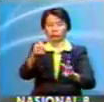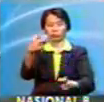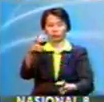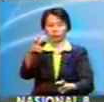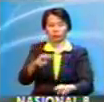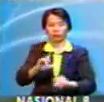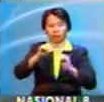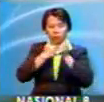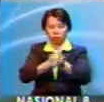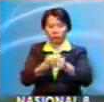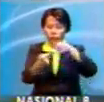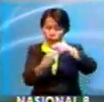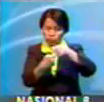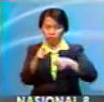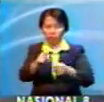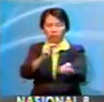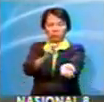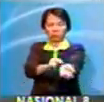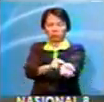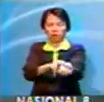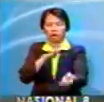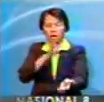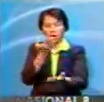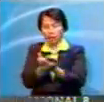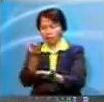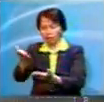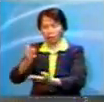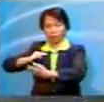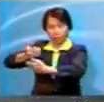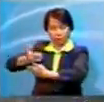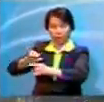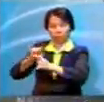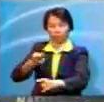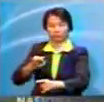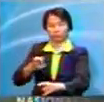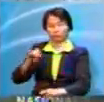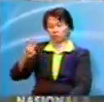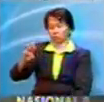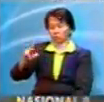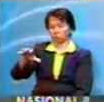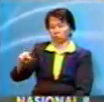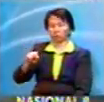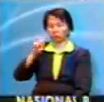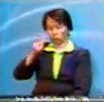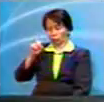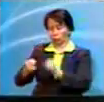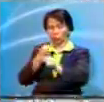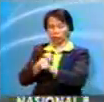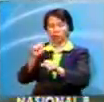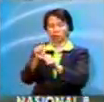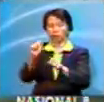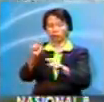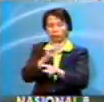2013. Mengikut pertuduhan, jururawat itu dakwa membeli sebuah iPad dari Abdul Muiz Ahmad 20 tahun dengan